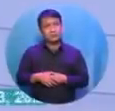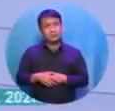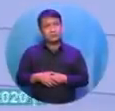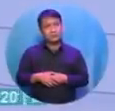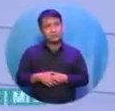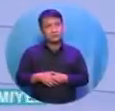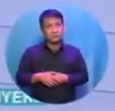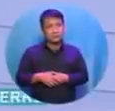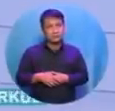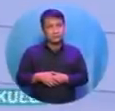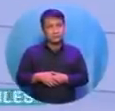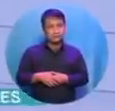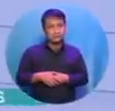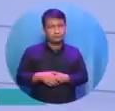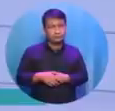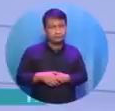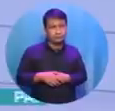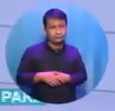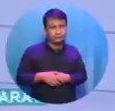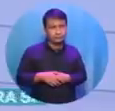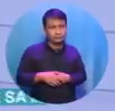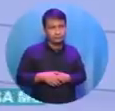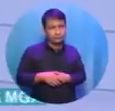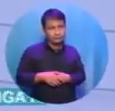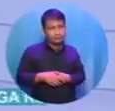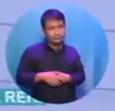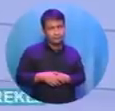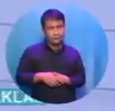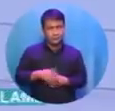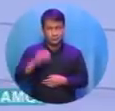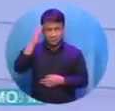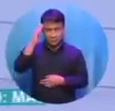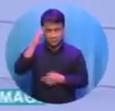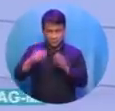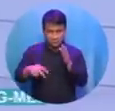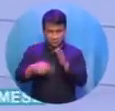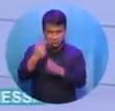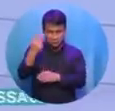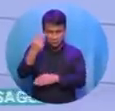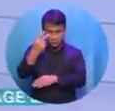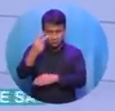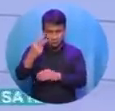Ayan. Ma'am. Sir. Alam niyo ba na pangalong araw namin kayong